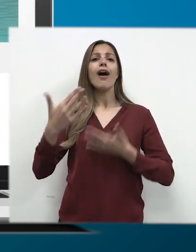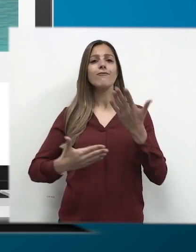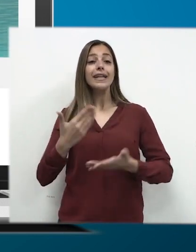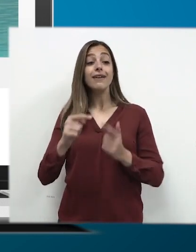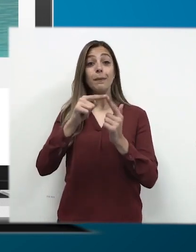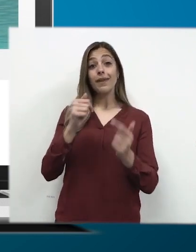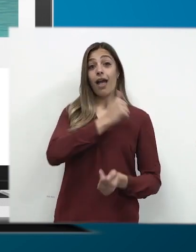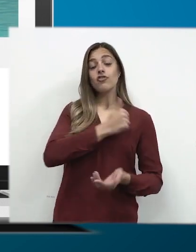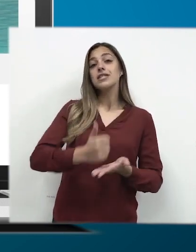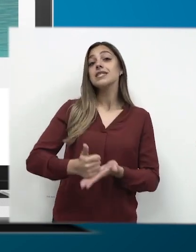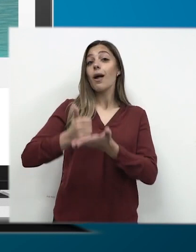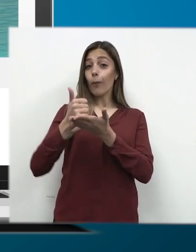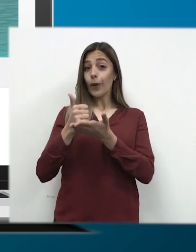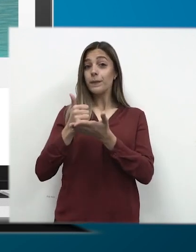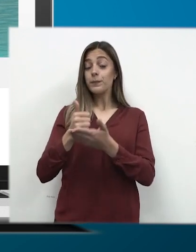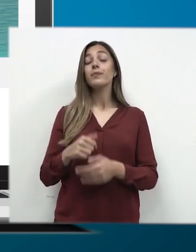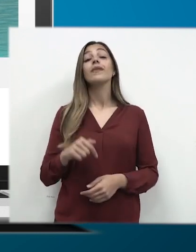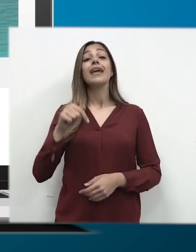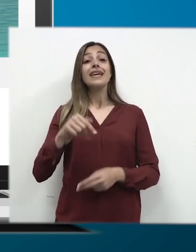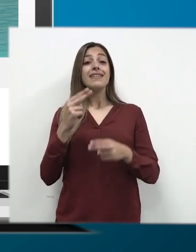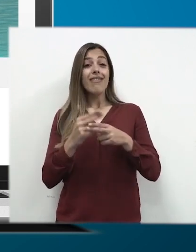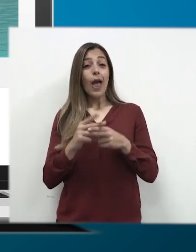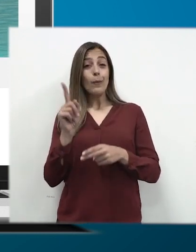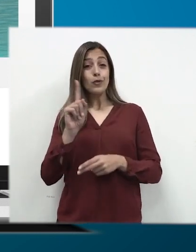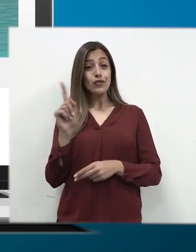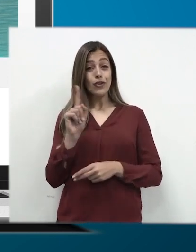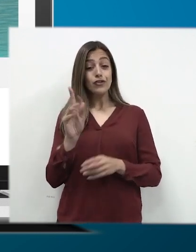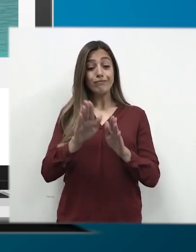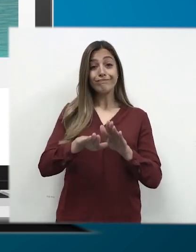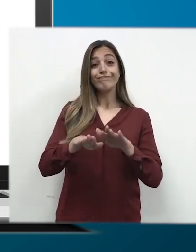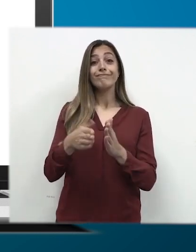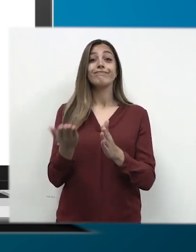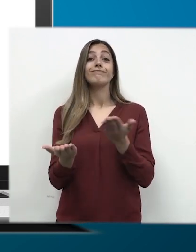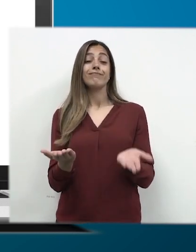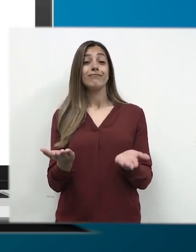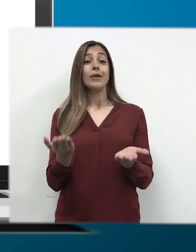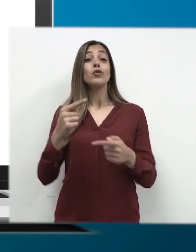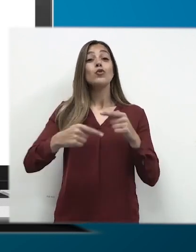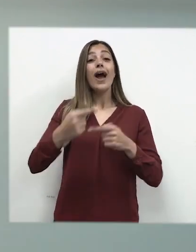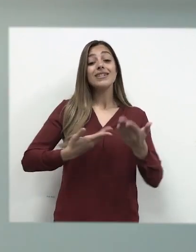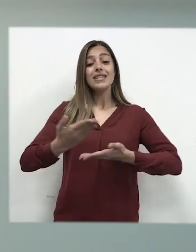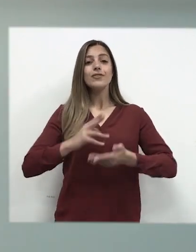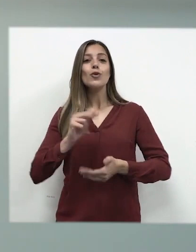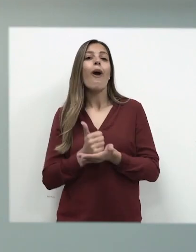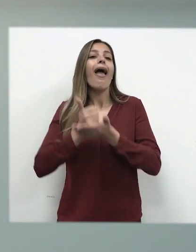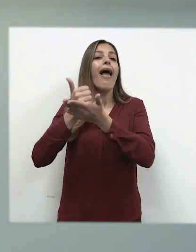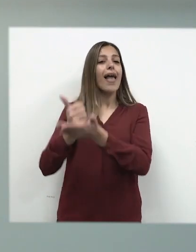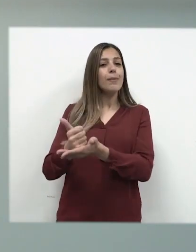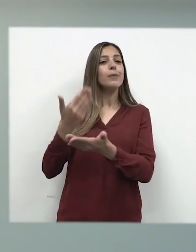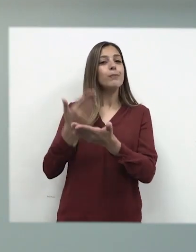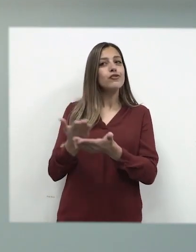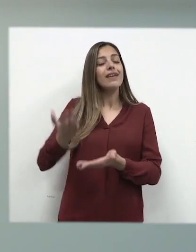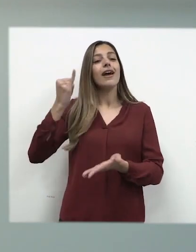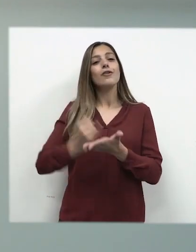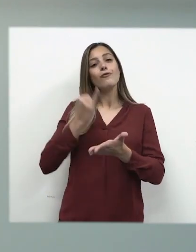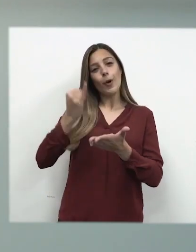provduti minn l-Aġenzja Support Fil-prezent, e ti nkomplu na mruxol fuq folietta Servizji u PNVC l-sej